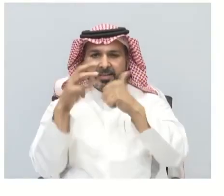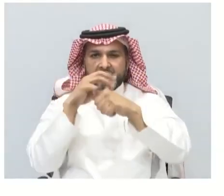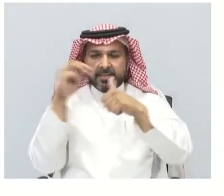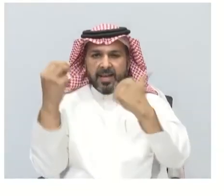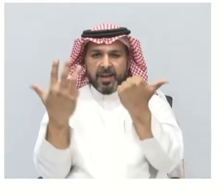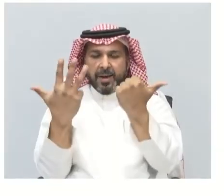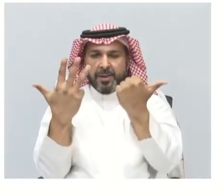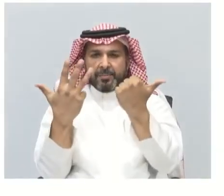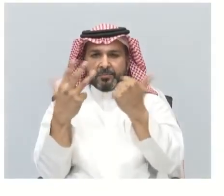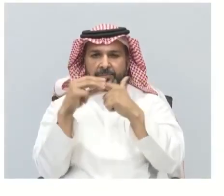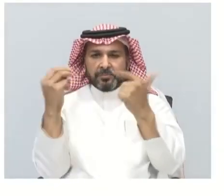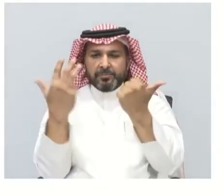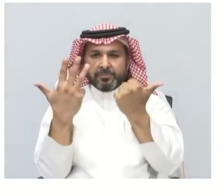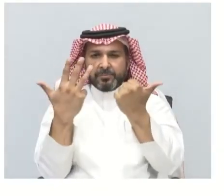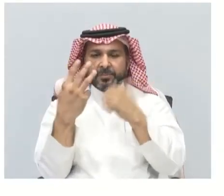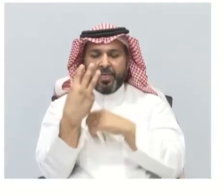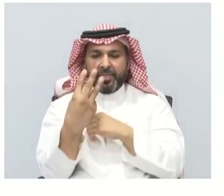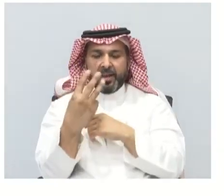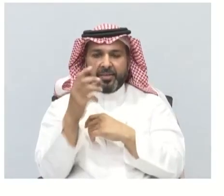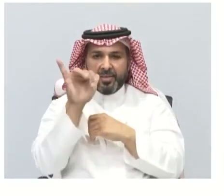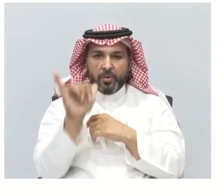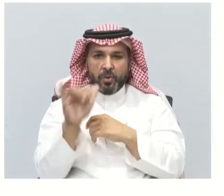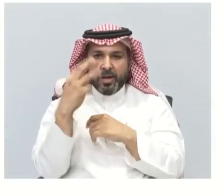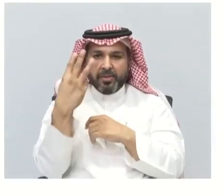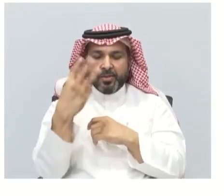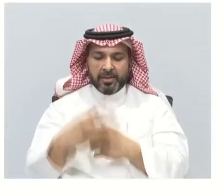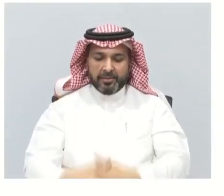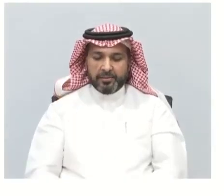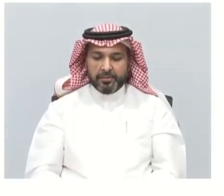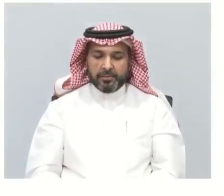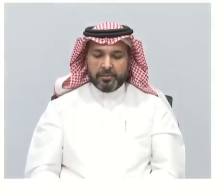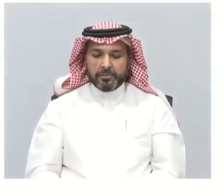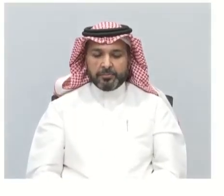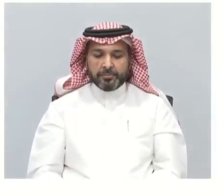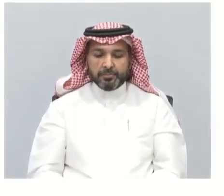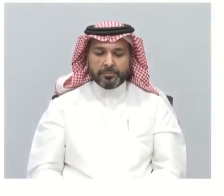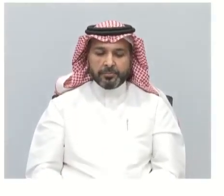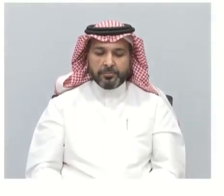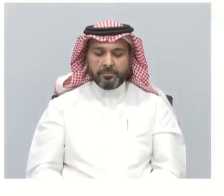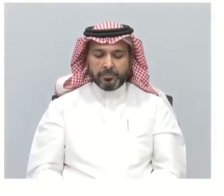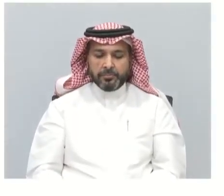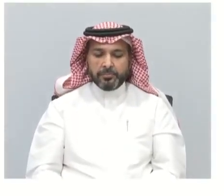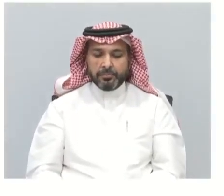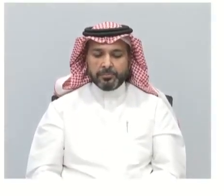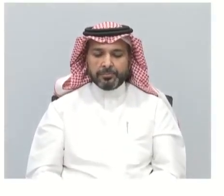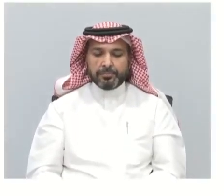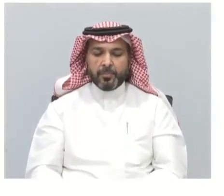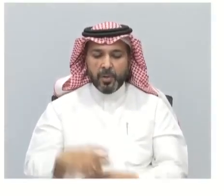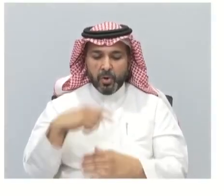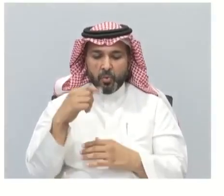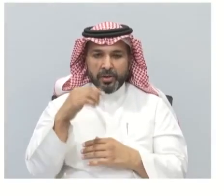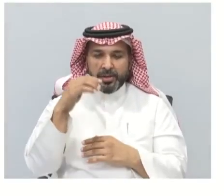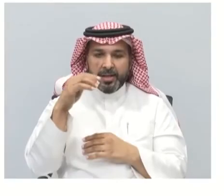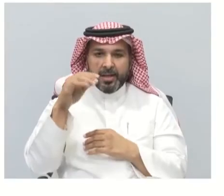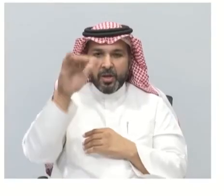هنا جبناها من وش جبناها نعوض عن 3 ب